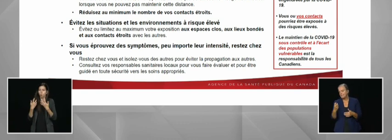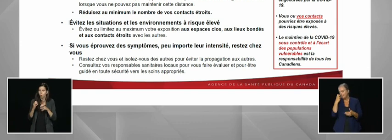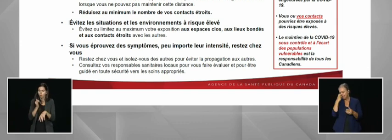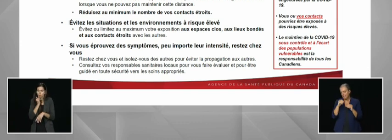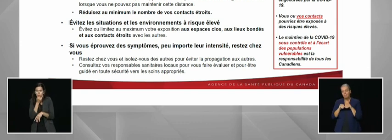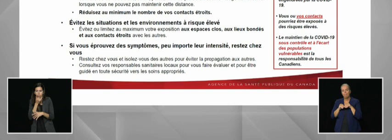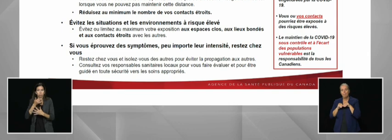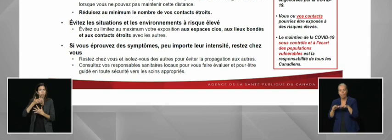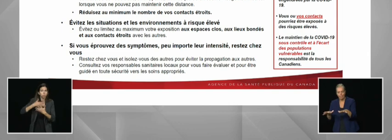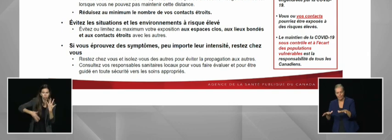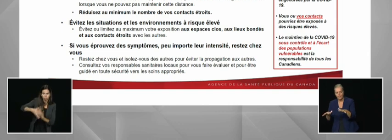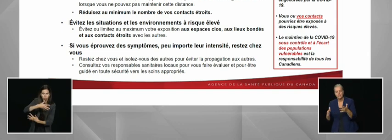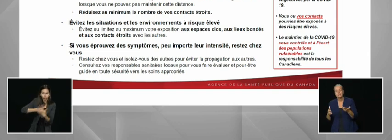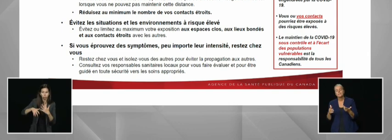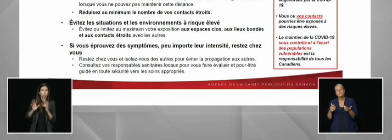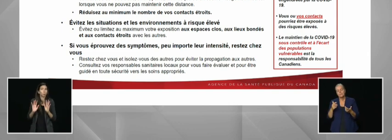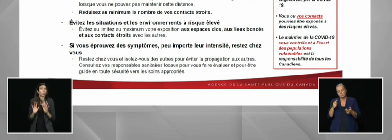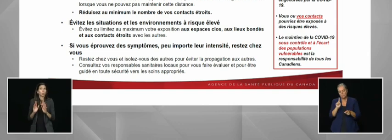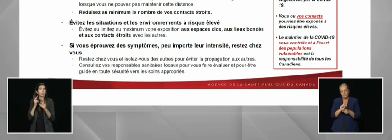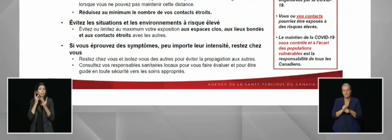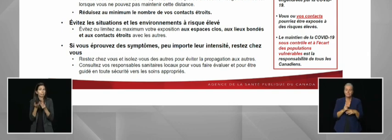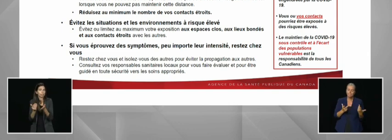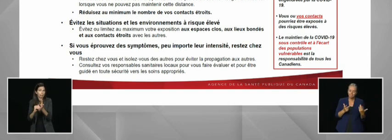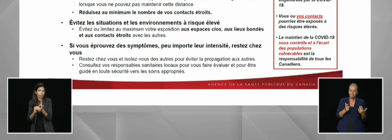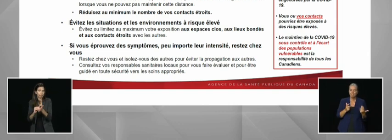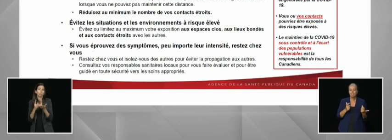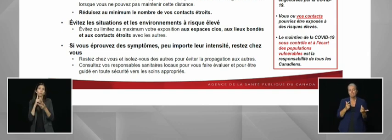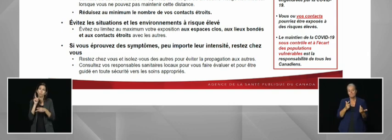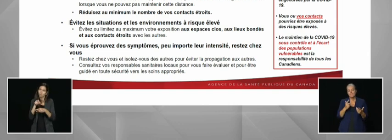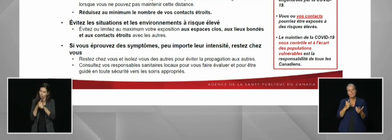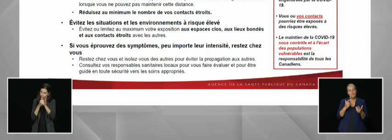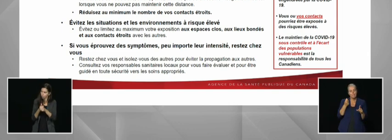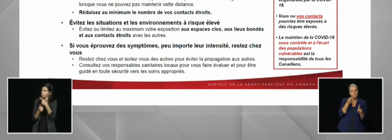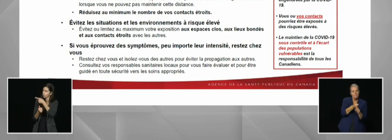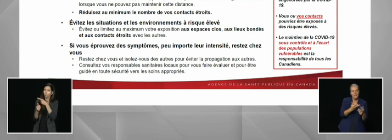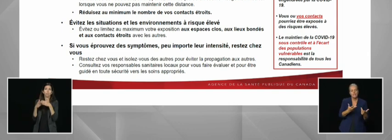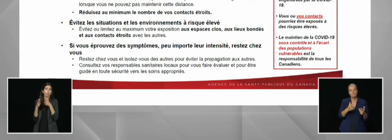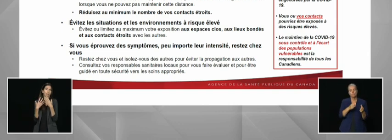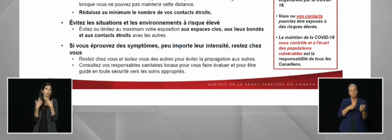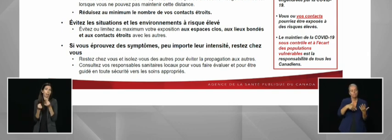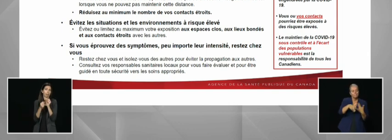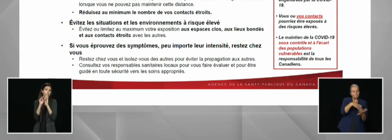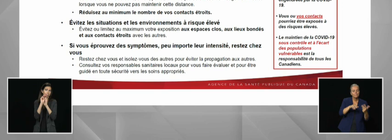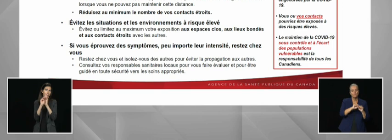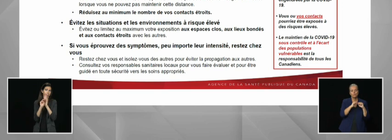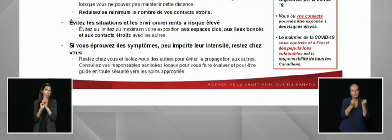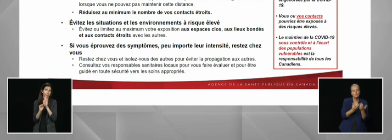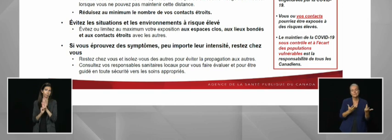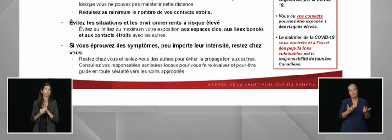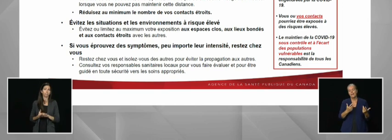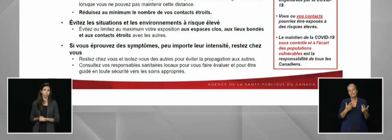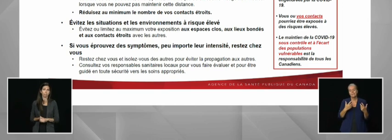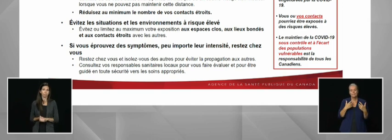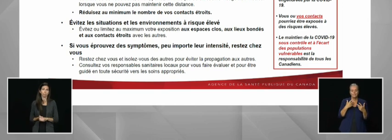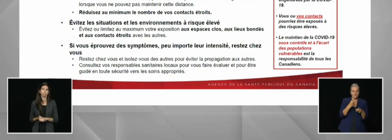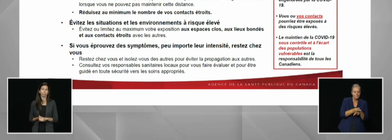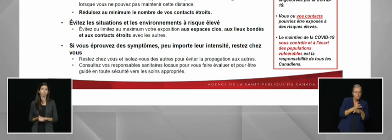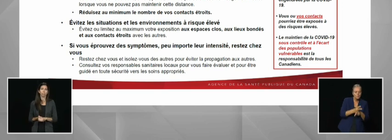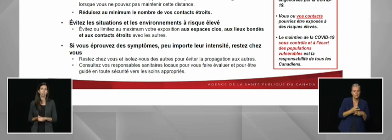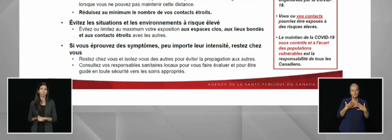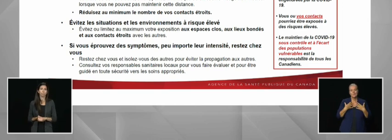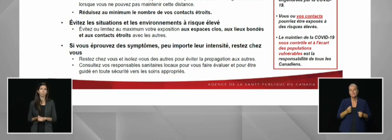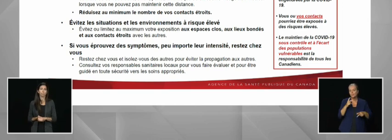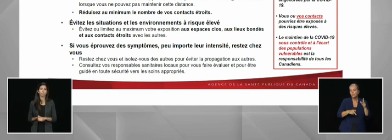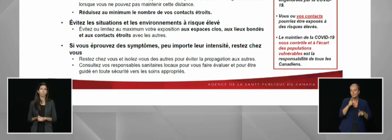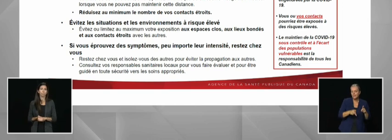sociales et sanitaires inattendues des mesures restrictives en matière de santé publique. Dans le cadre d'un